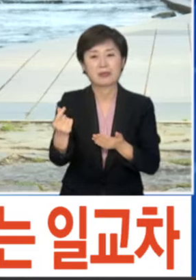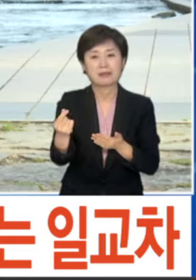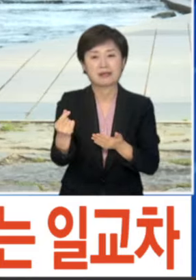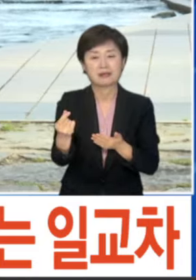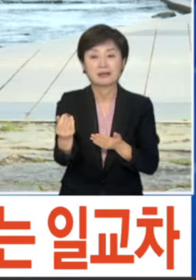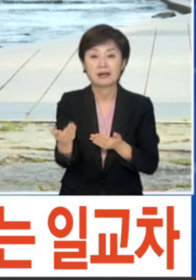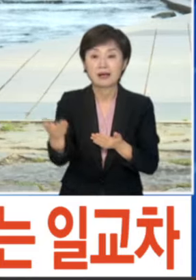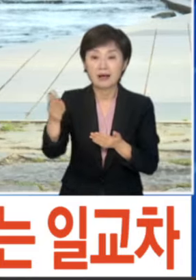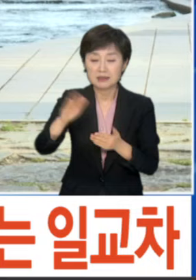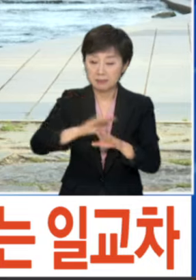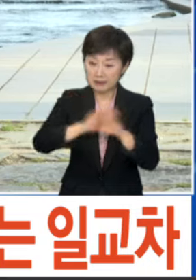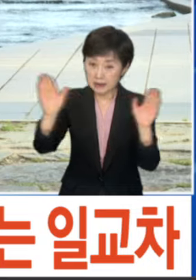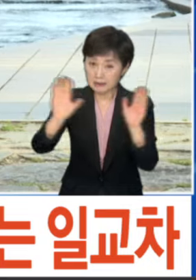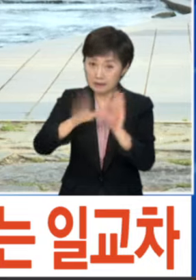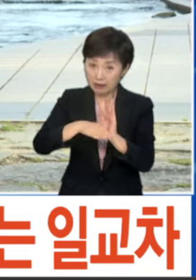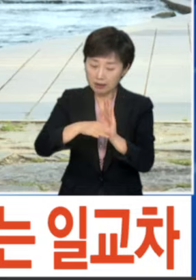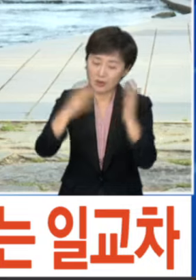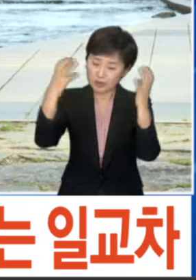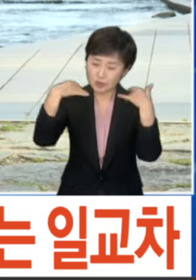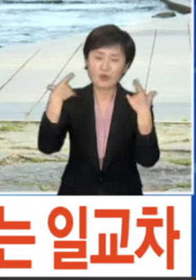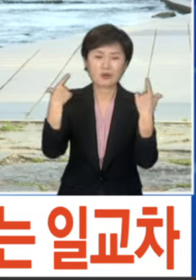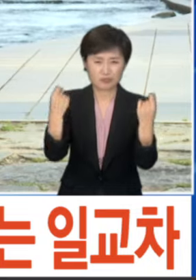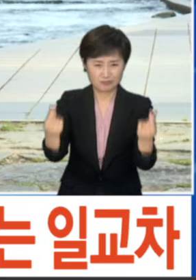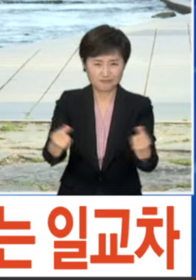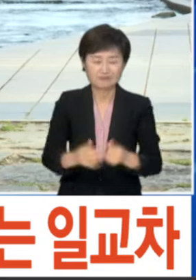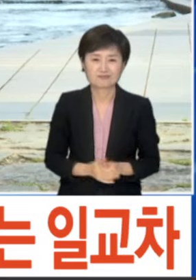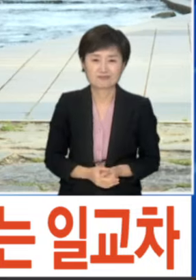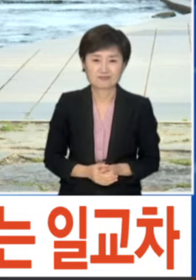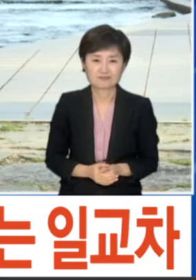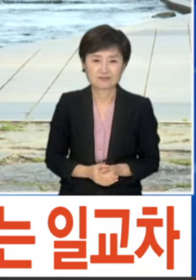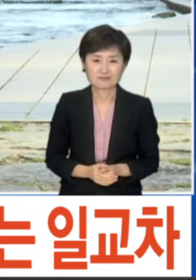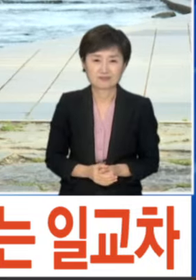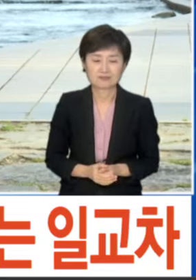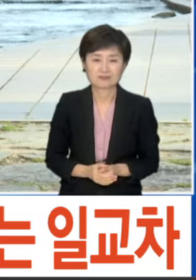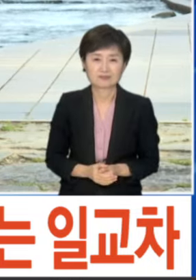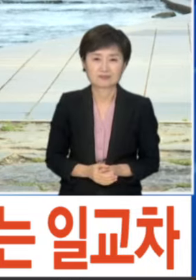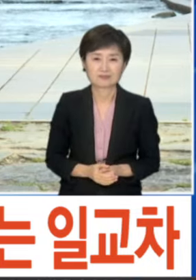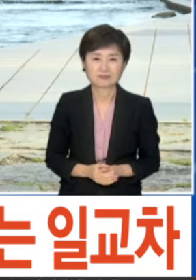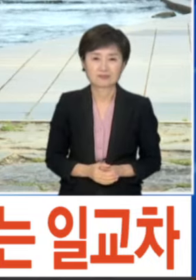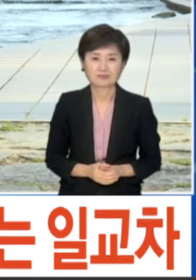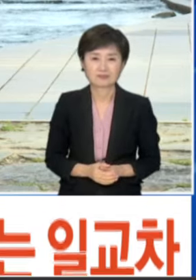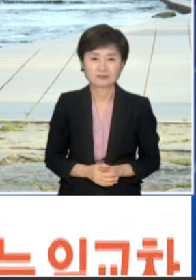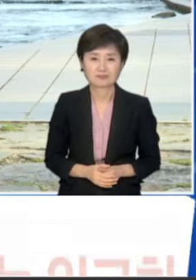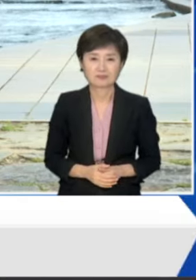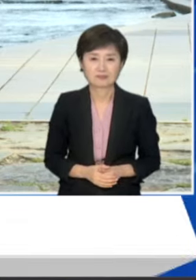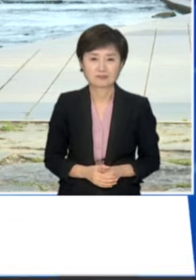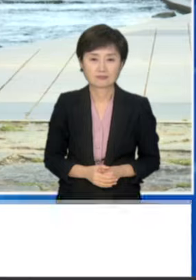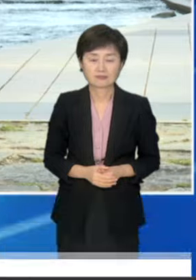다만 아직 낮에는 여전히 덥습니다. 네, 자세한 날씨는 기상캐스터 연결해서 알아봅니다. 전세영 캐스터.